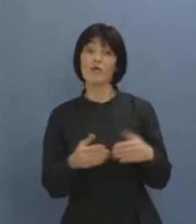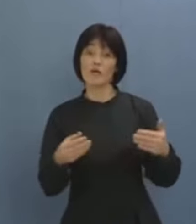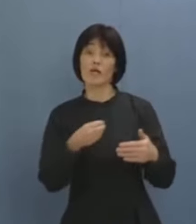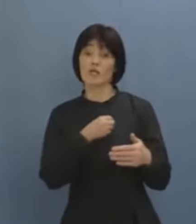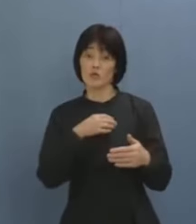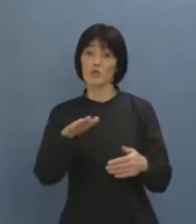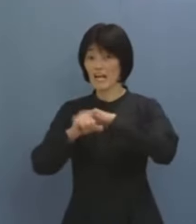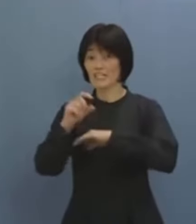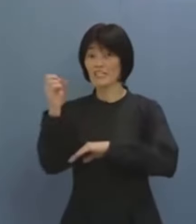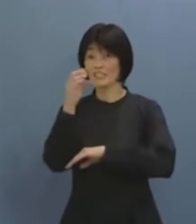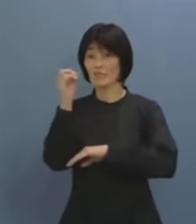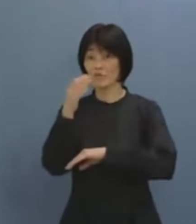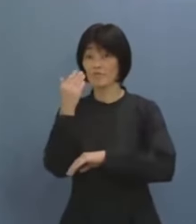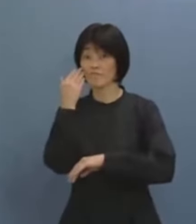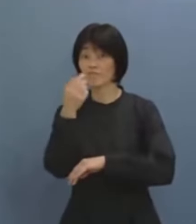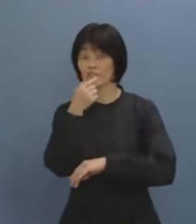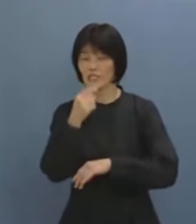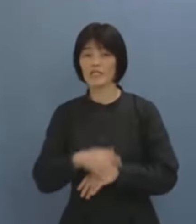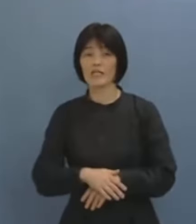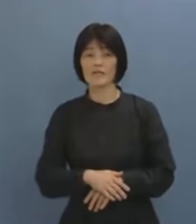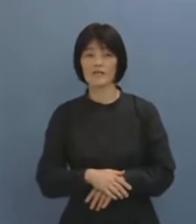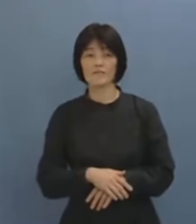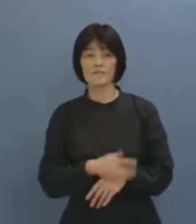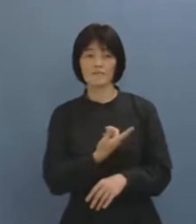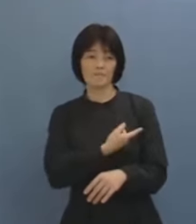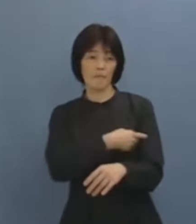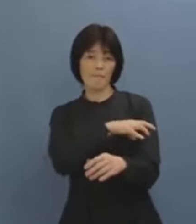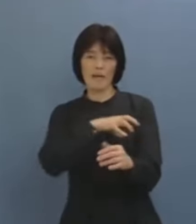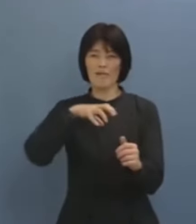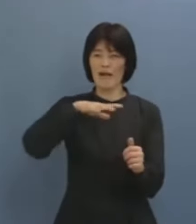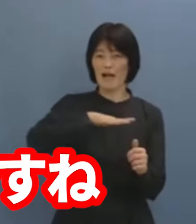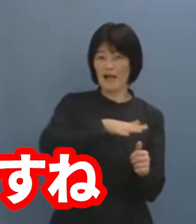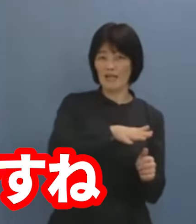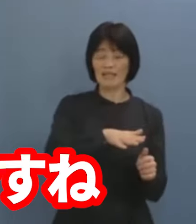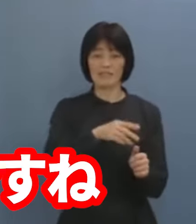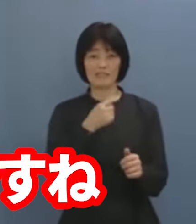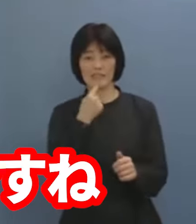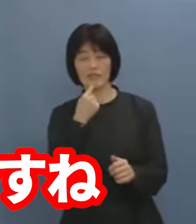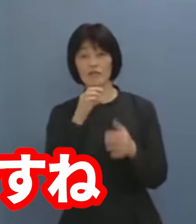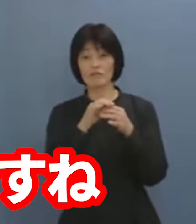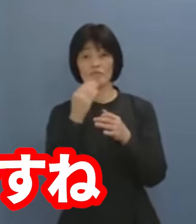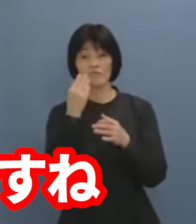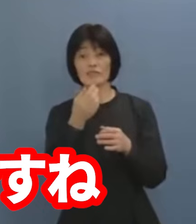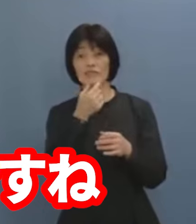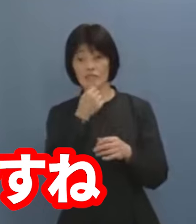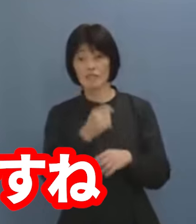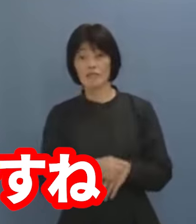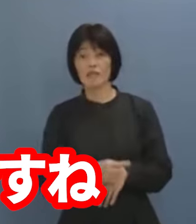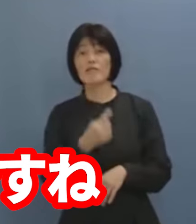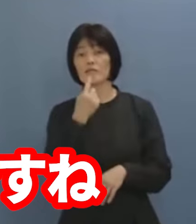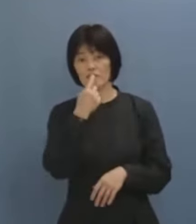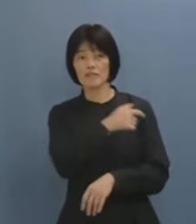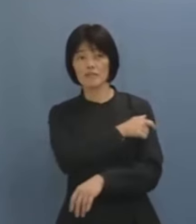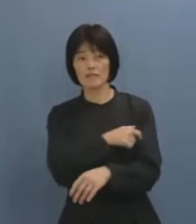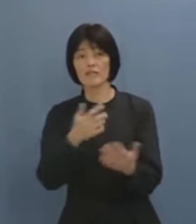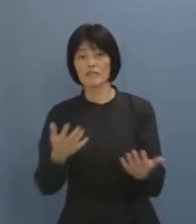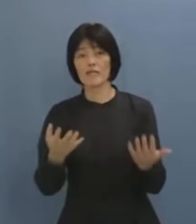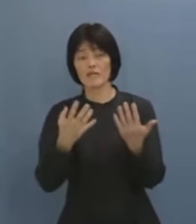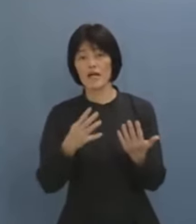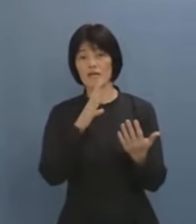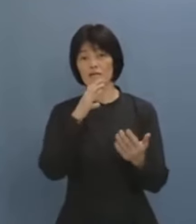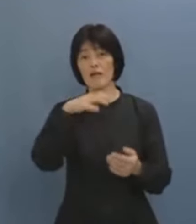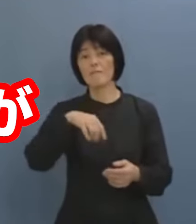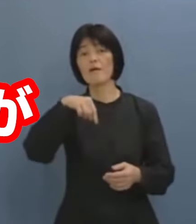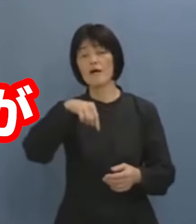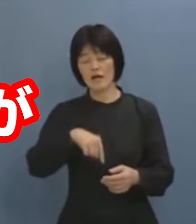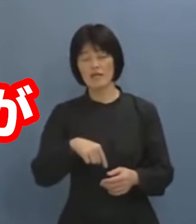ど、 はい、のパワハラ疑惑について改めて教えてください。私はあのこの会見の席上でですね、物を投げた